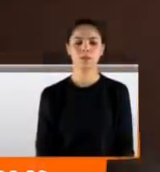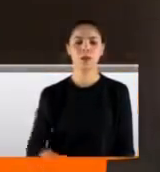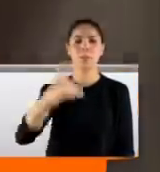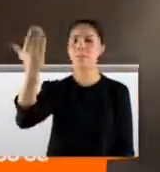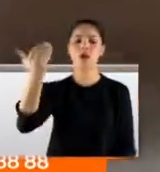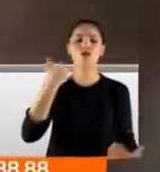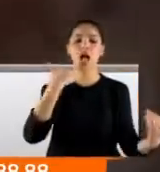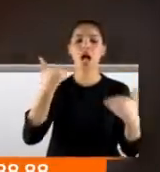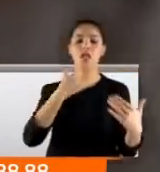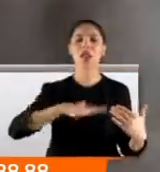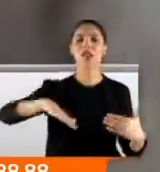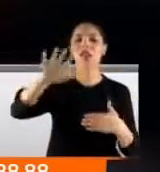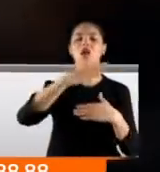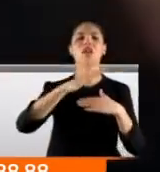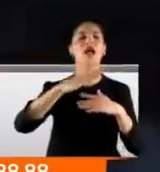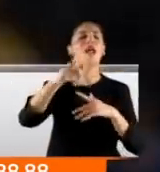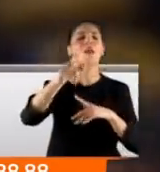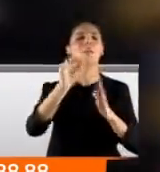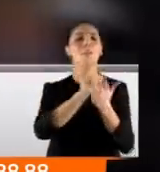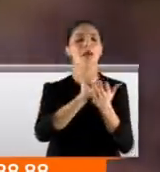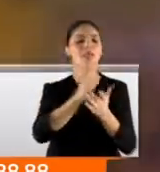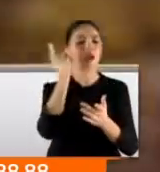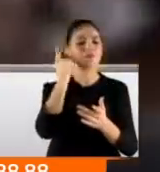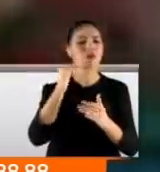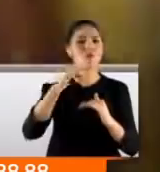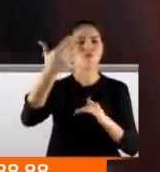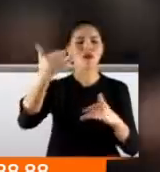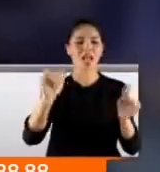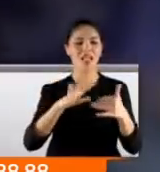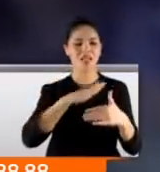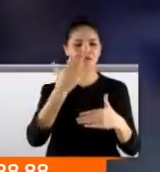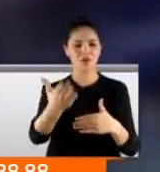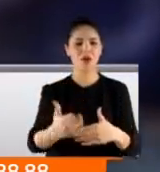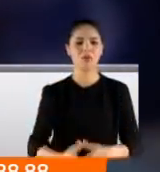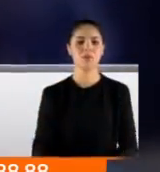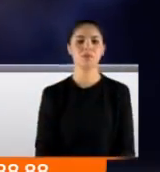başka adreste de sosyal medya fenomenlerinin de aralarında olduğu başka bir parti vardı.